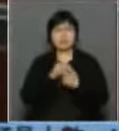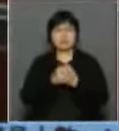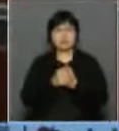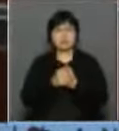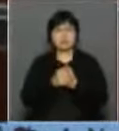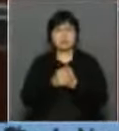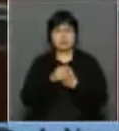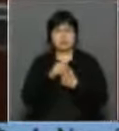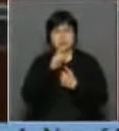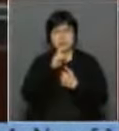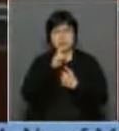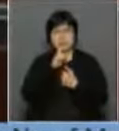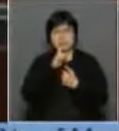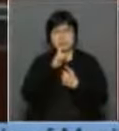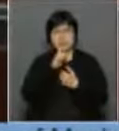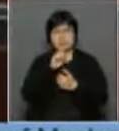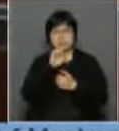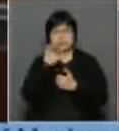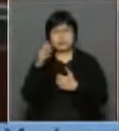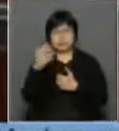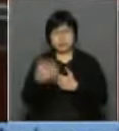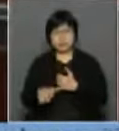有些嘢講出去，